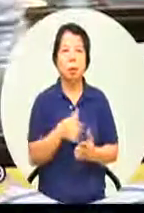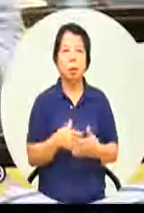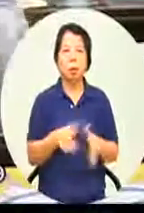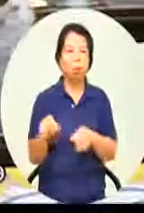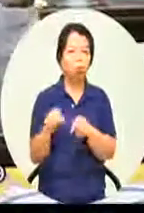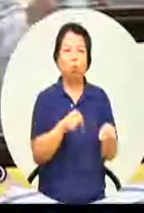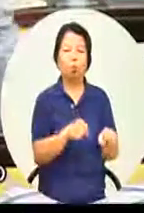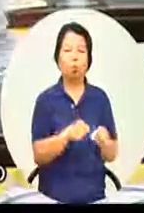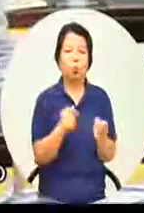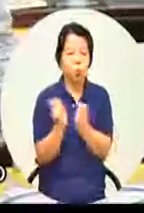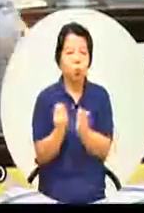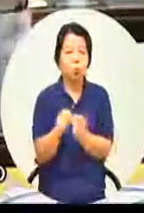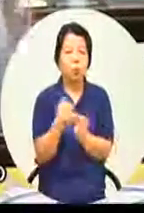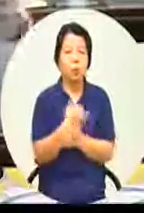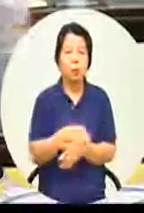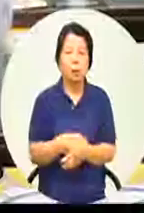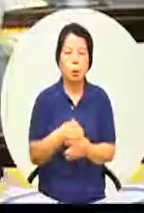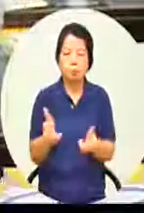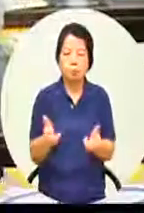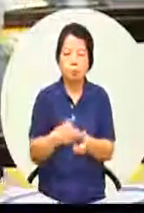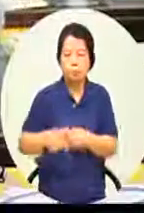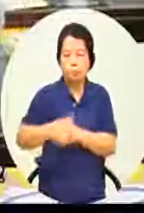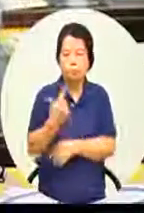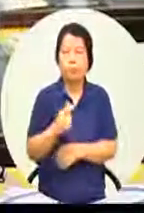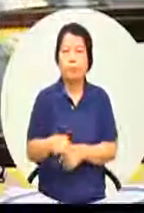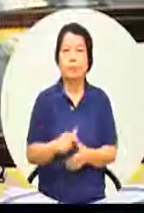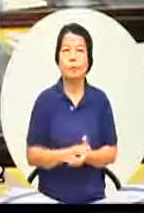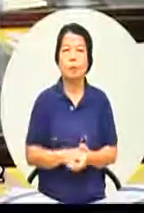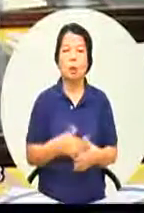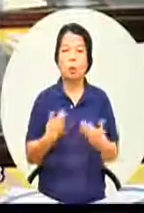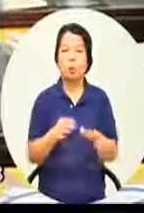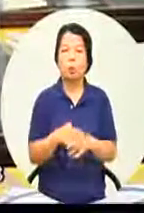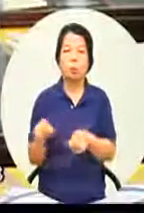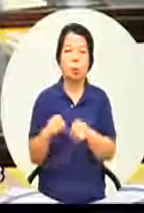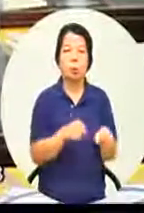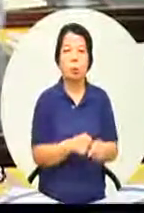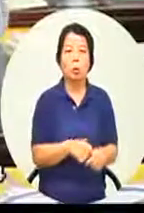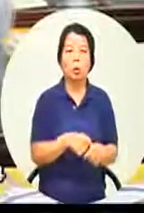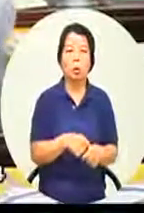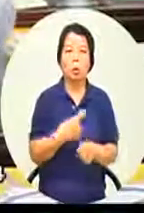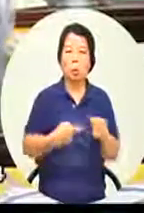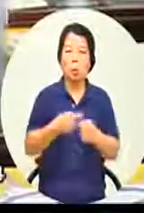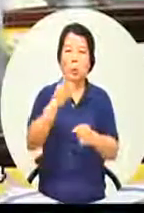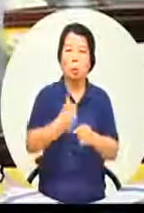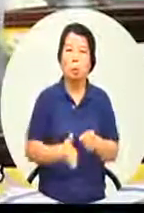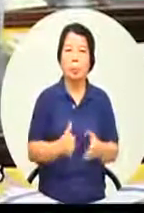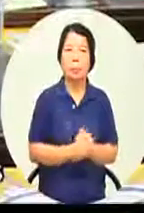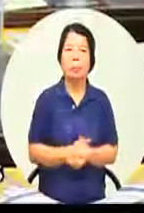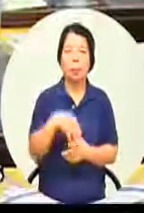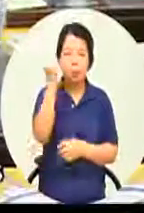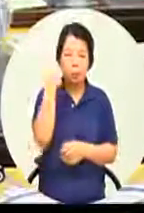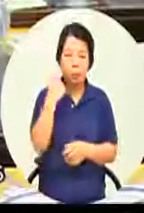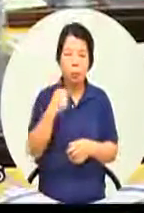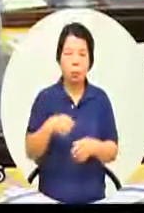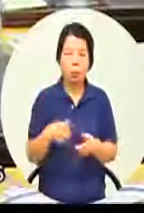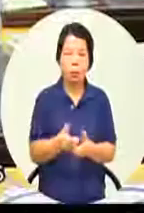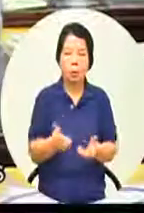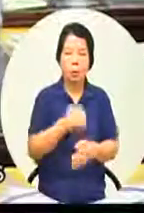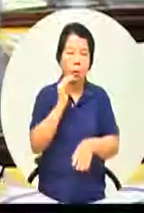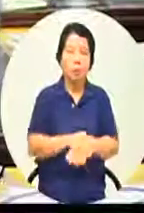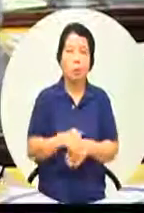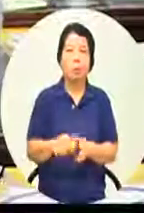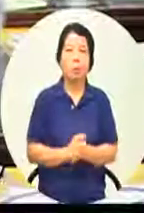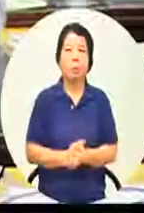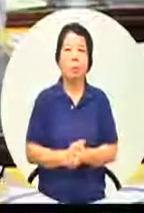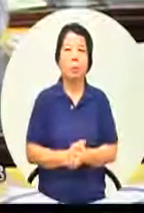宕那么久，可以早日的来完成。那如果说他可以不要延宕到一年半，他可以早一点来完成，当然100原本的